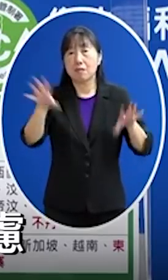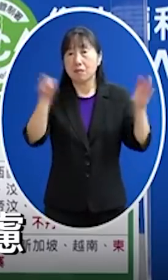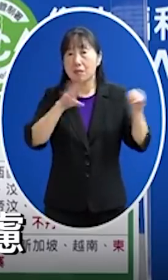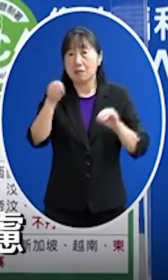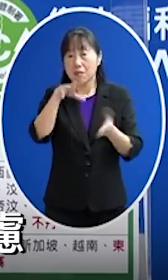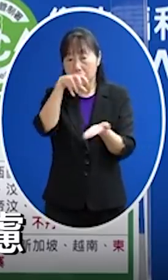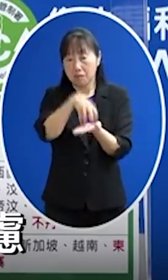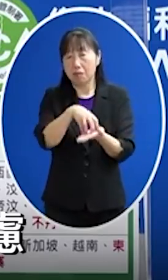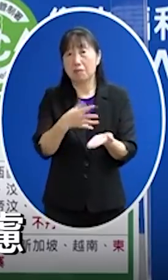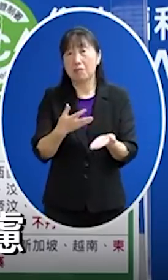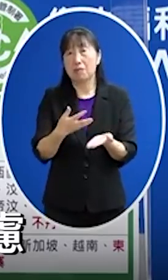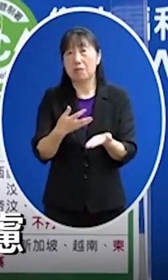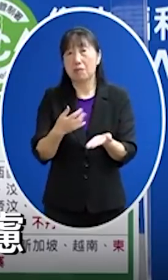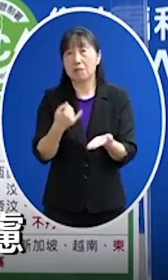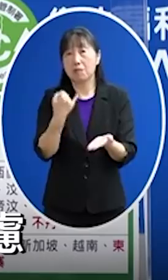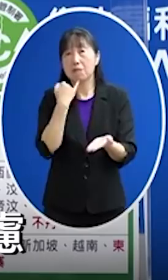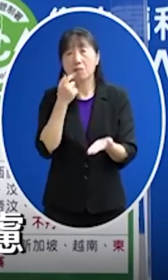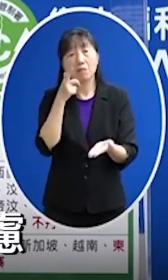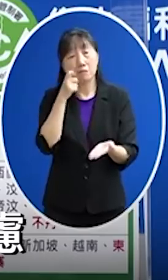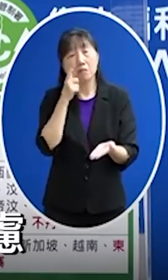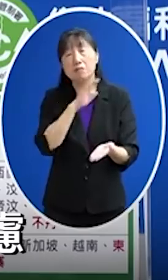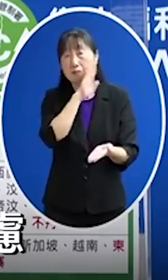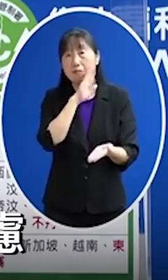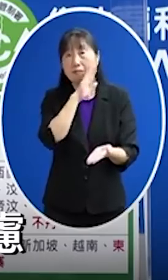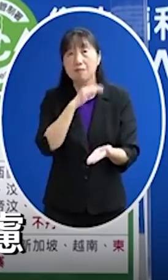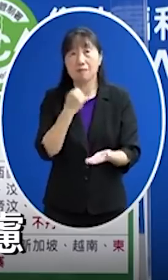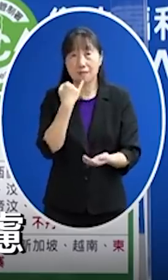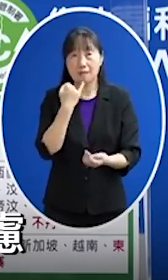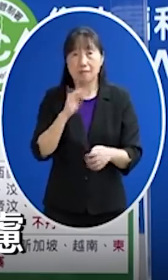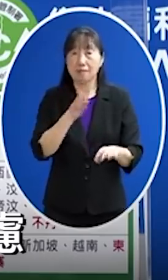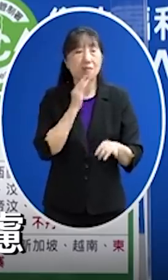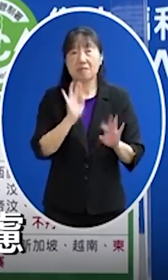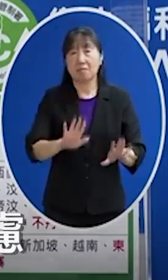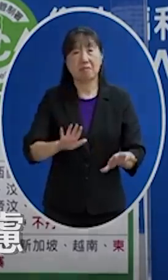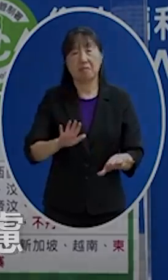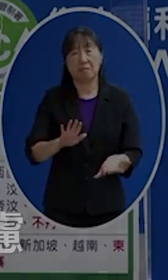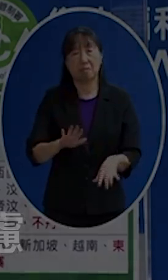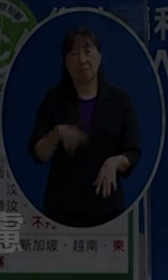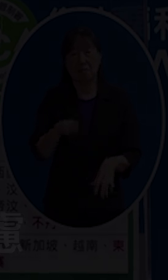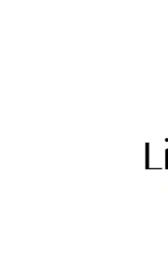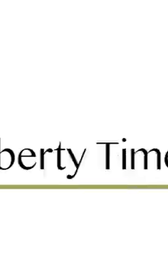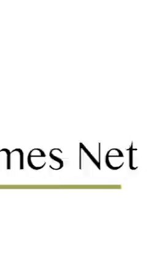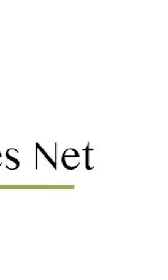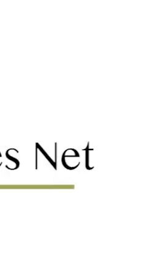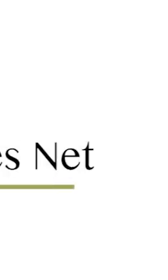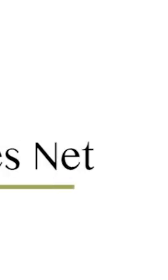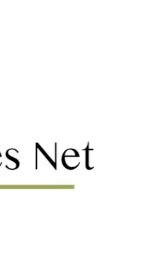证据，那也可以来做考虑。那不过目前是没有这样的一个打算。